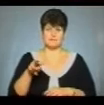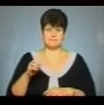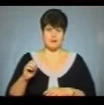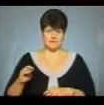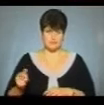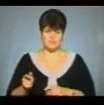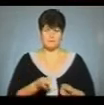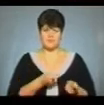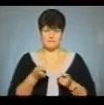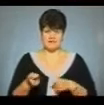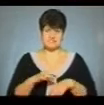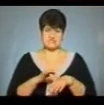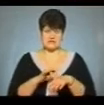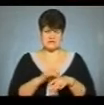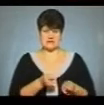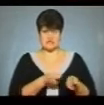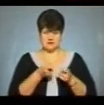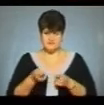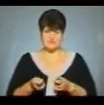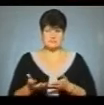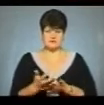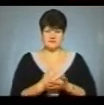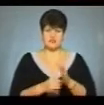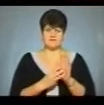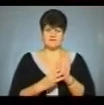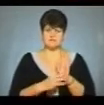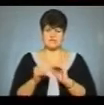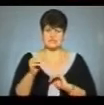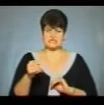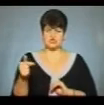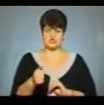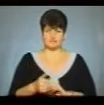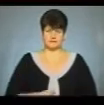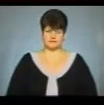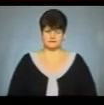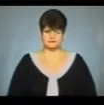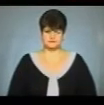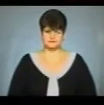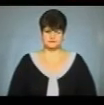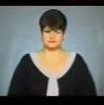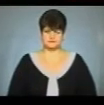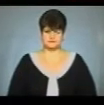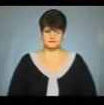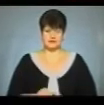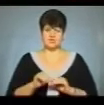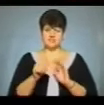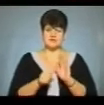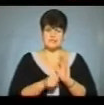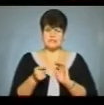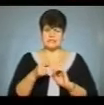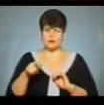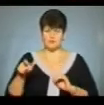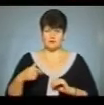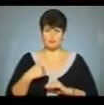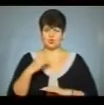перевезення тіл жителі Залузецької громади та родичі зібрали 80 тисяч гривень. 16 тернополян